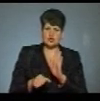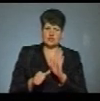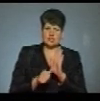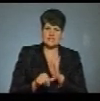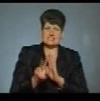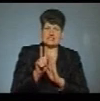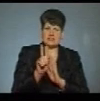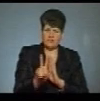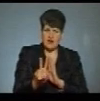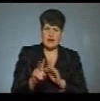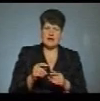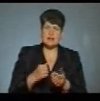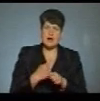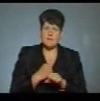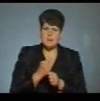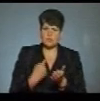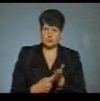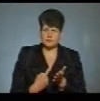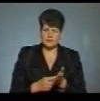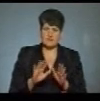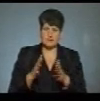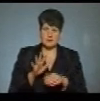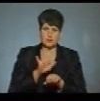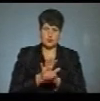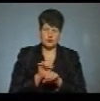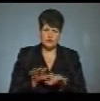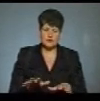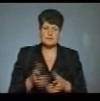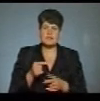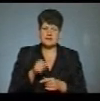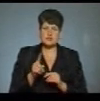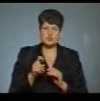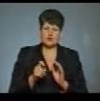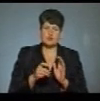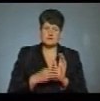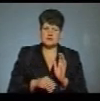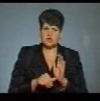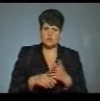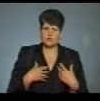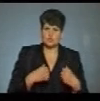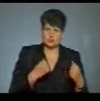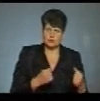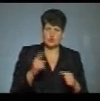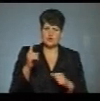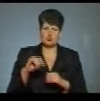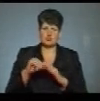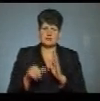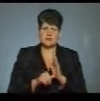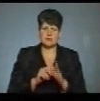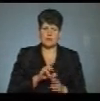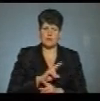4662 лабораторно підтверджених випадків COVID-19. З них 186 пацієнтів одужали, 116